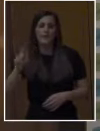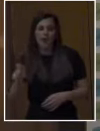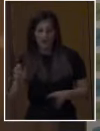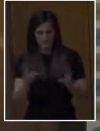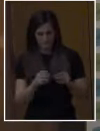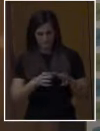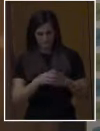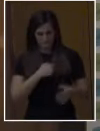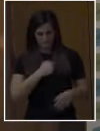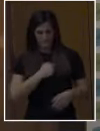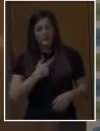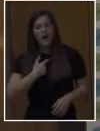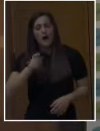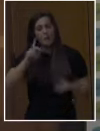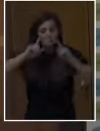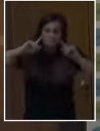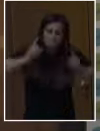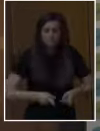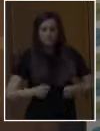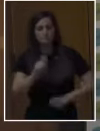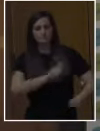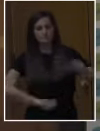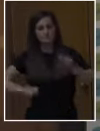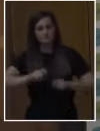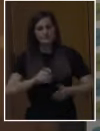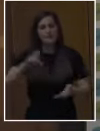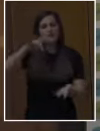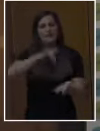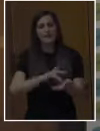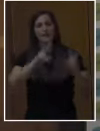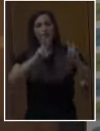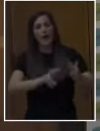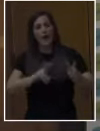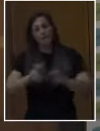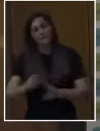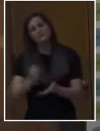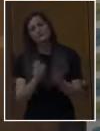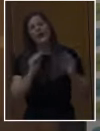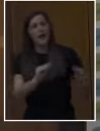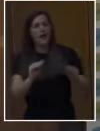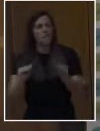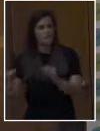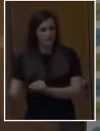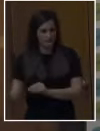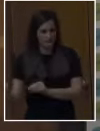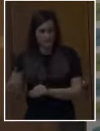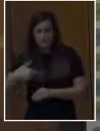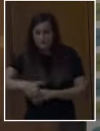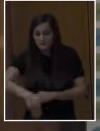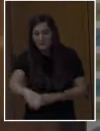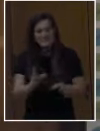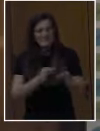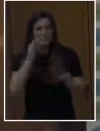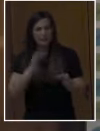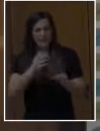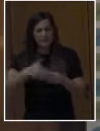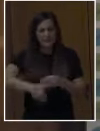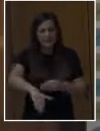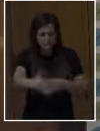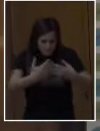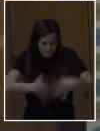ένα κέντρο έρευνας και εκπαίδευσης στο οποίο από το καινούριο ακαδημαϊκό έτος θα